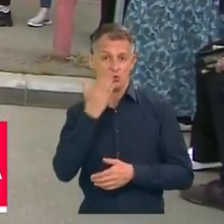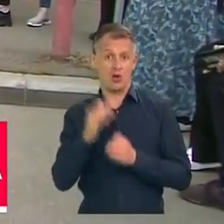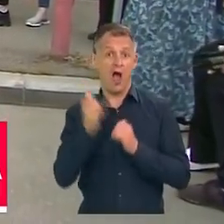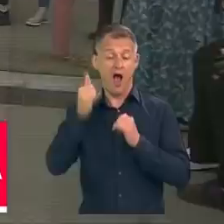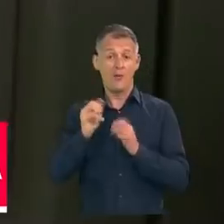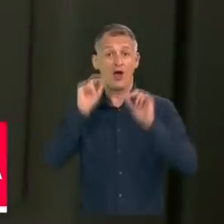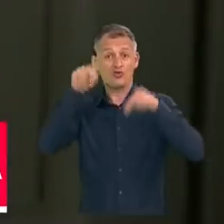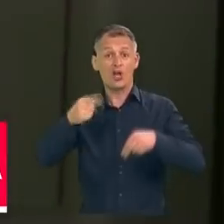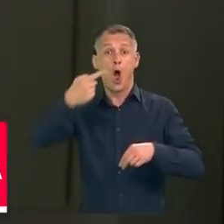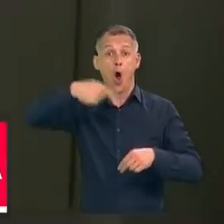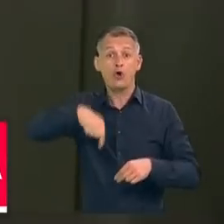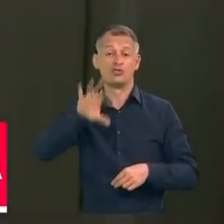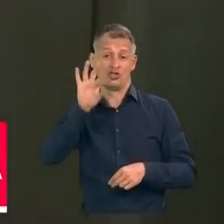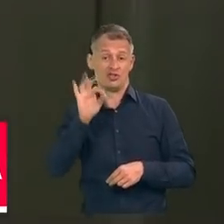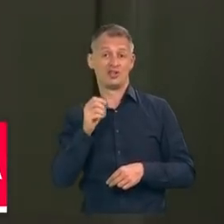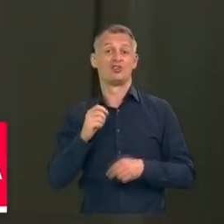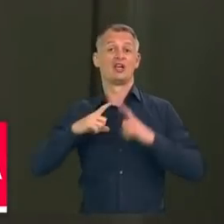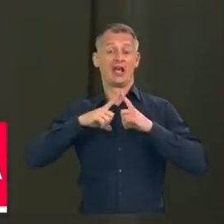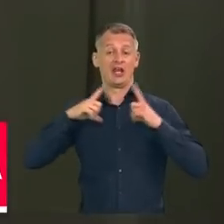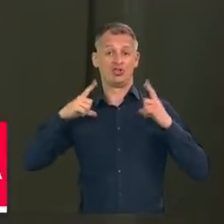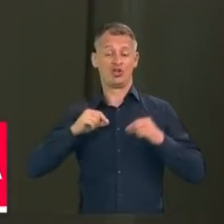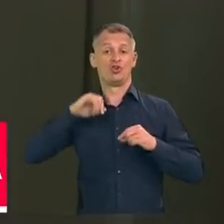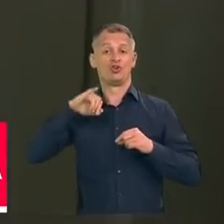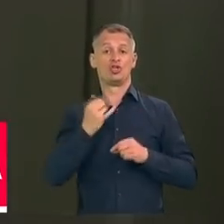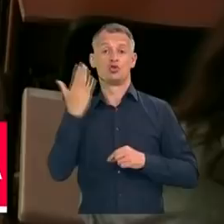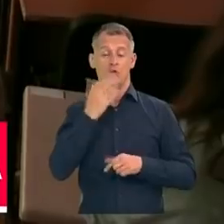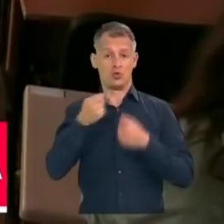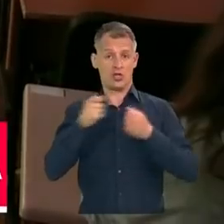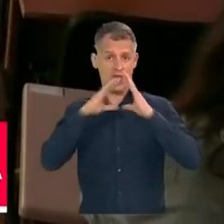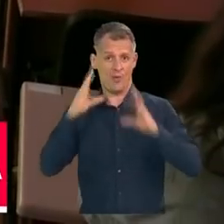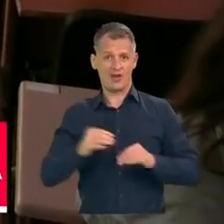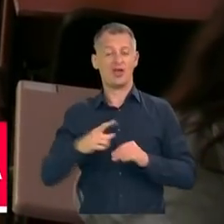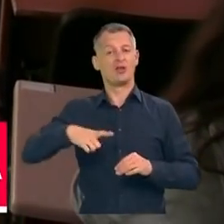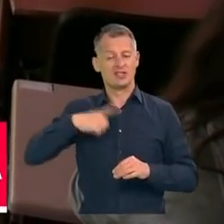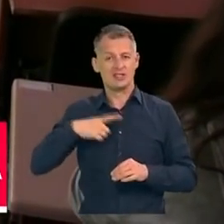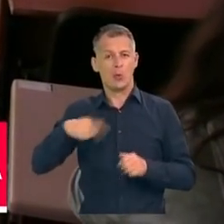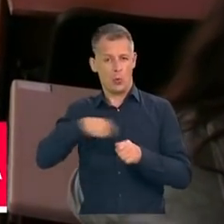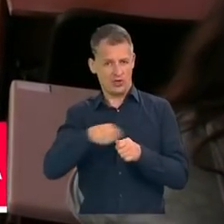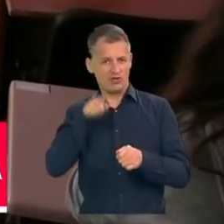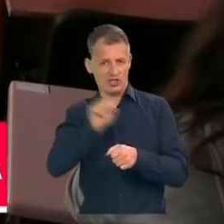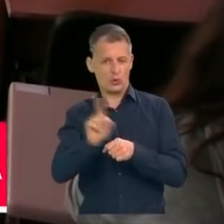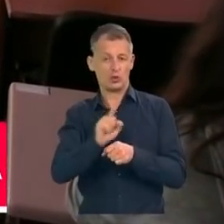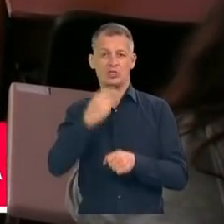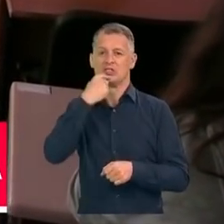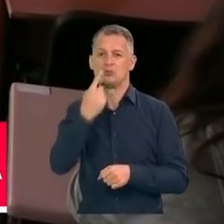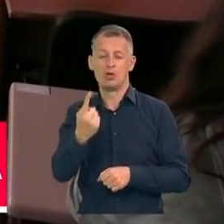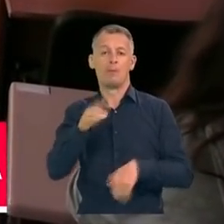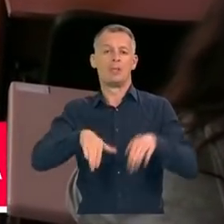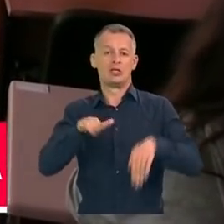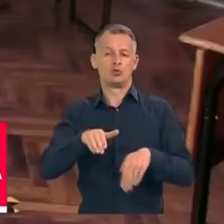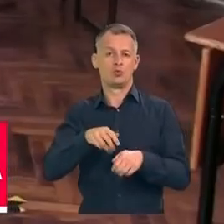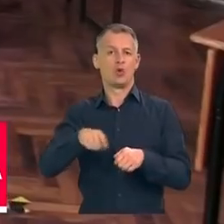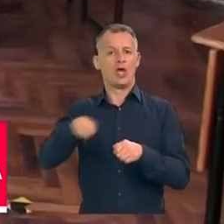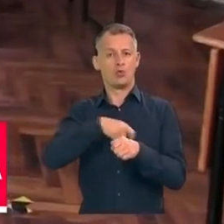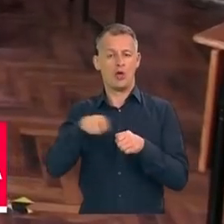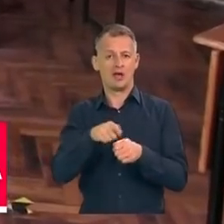extins la 150 de creșe, grădinițe și școli din întreaga țară. Vor exista însă modificări și la acest capitol, promite Ministrul Educației, lucru care